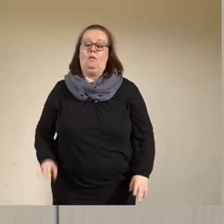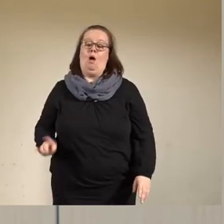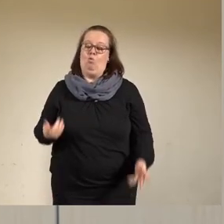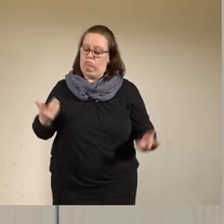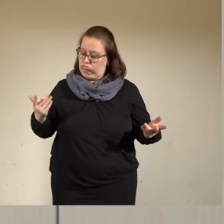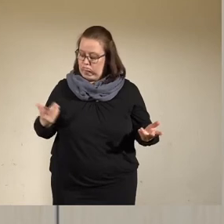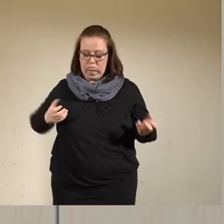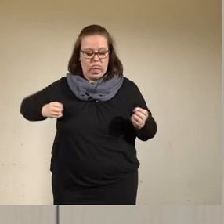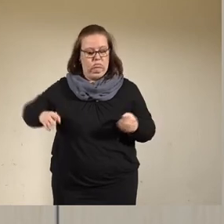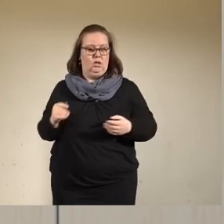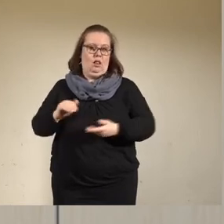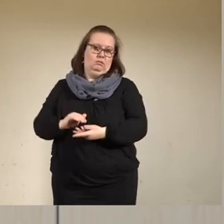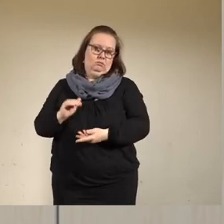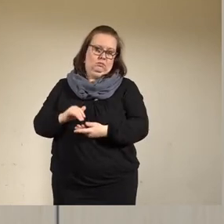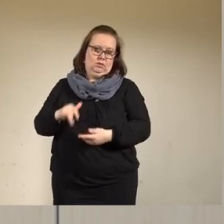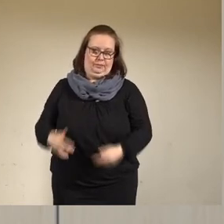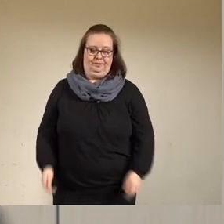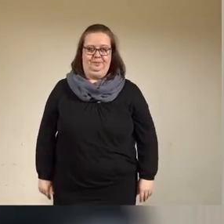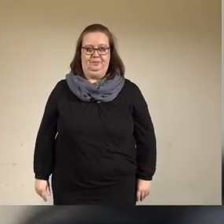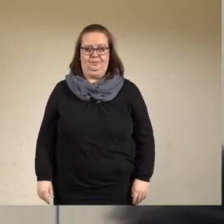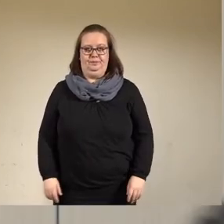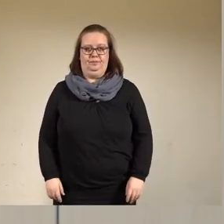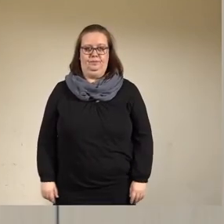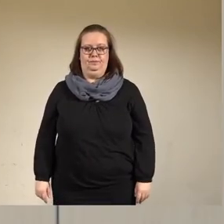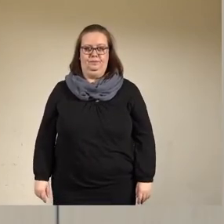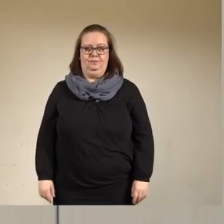das würde am Gelde nicht scheitern.